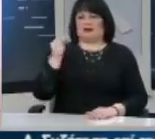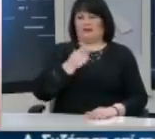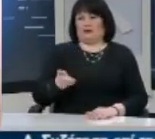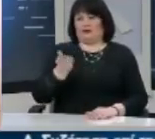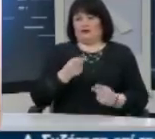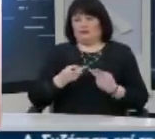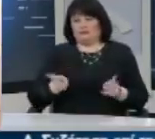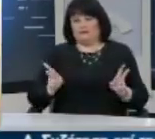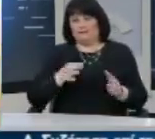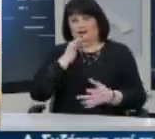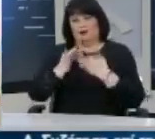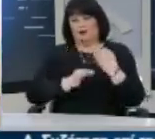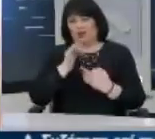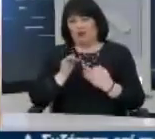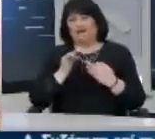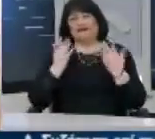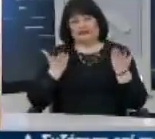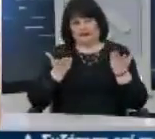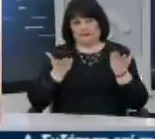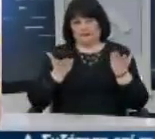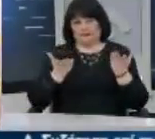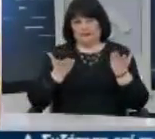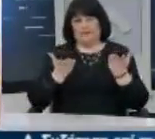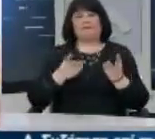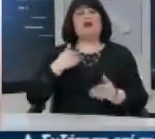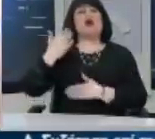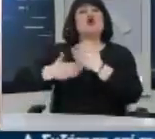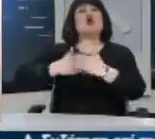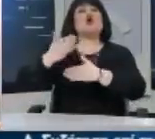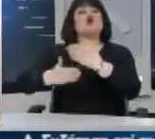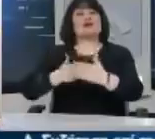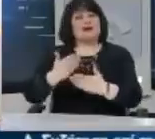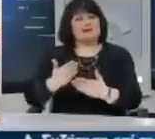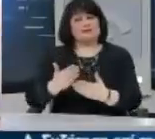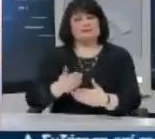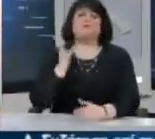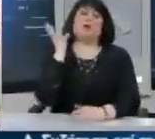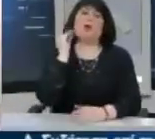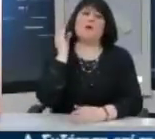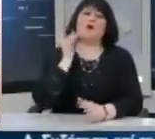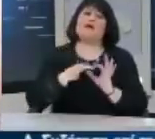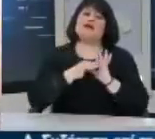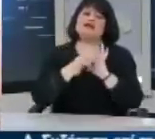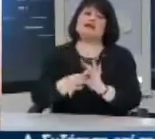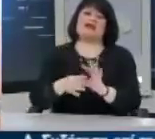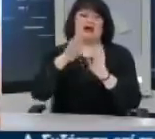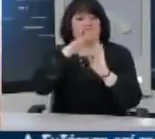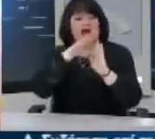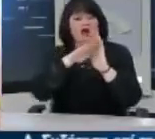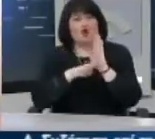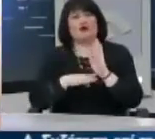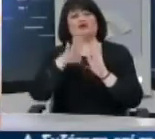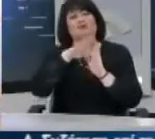επιτρέψτε μου να σας πω το εξής αυτά τα χρόνια ακούγαμε συνεχώς για κανόνες